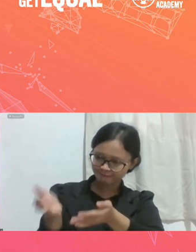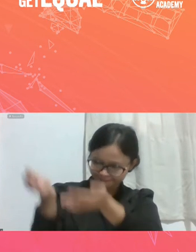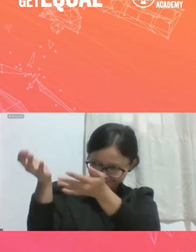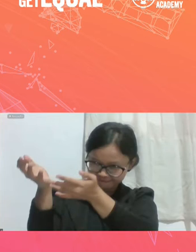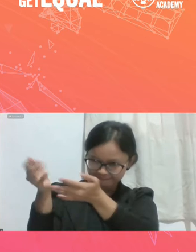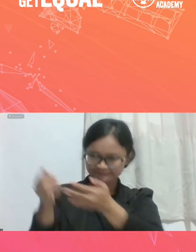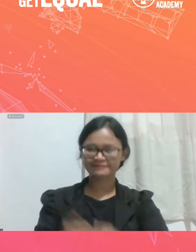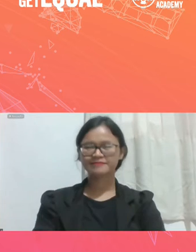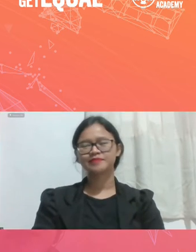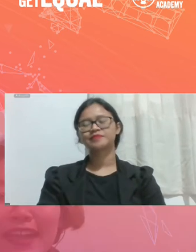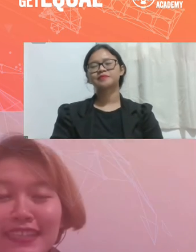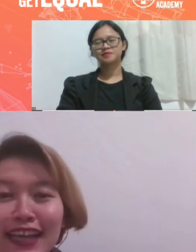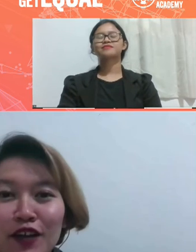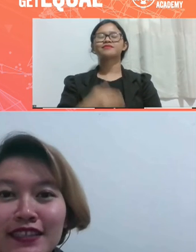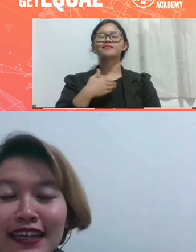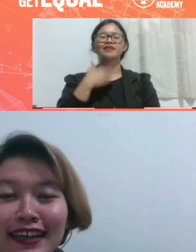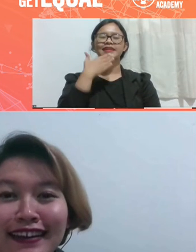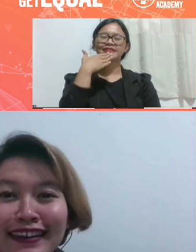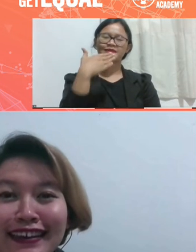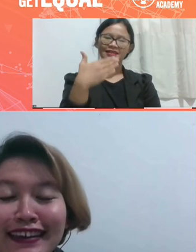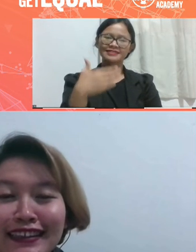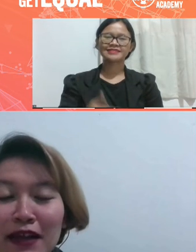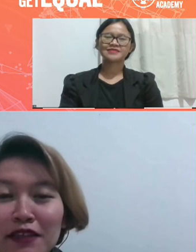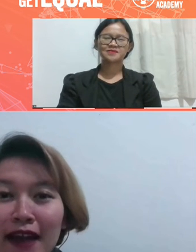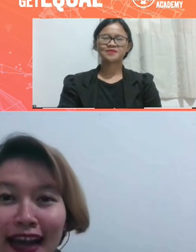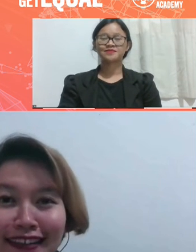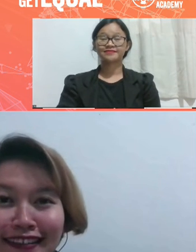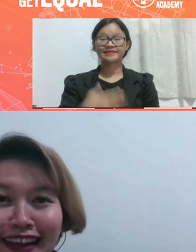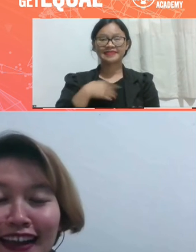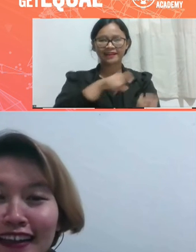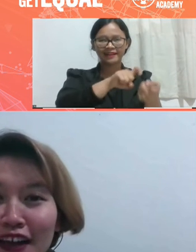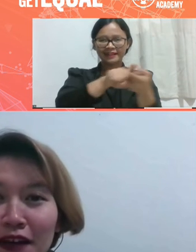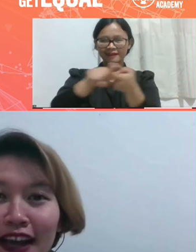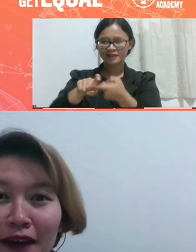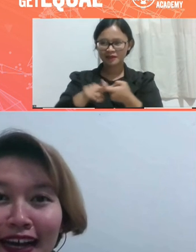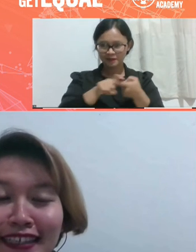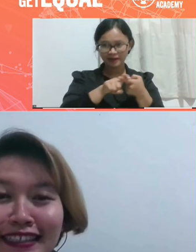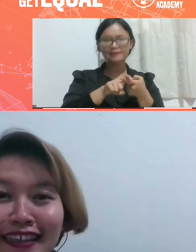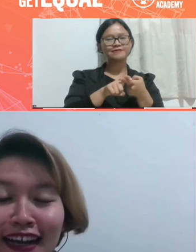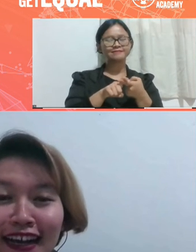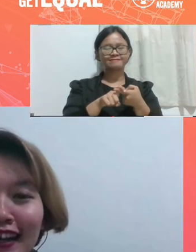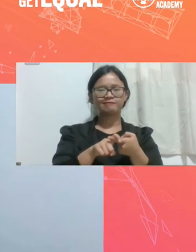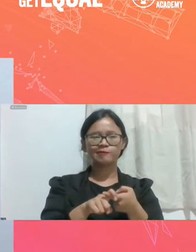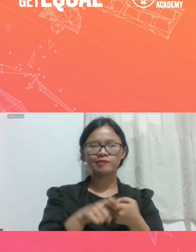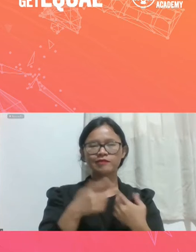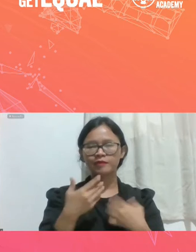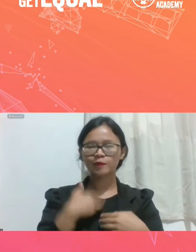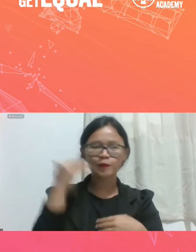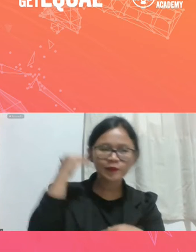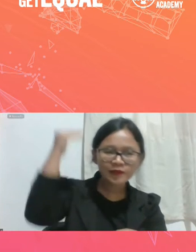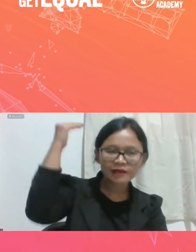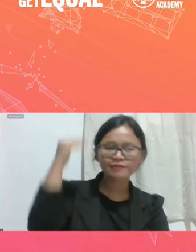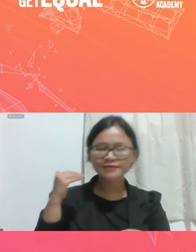Kalia. Baik, terima kasih Kak Gustar. Teman-teman, adik-adik, kawan-kawan, kakak, ibu, dan